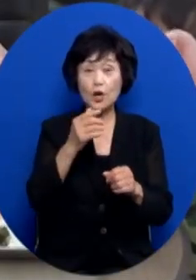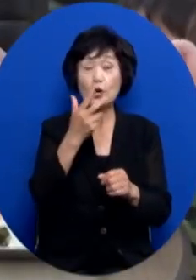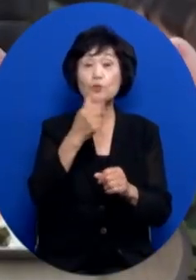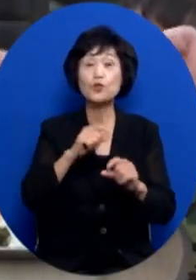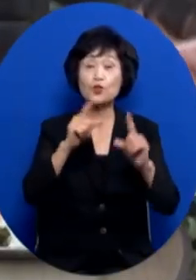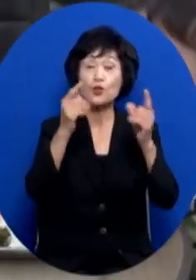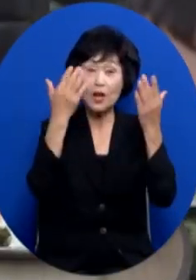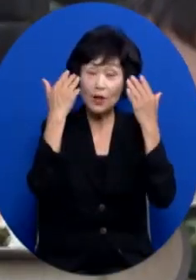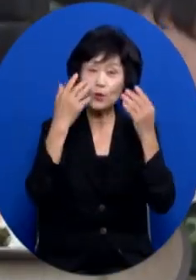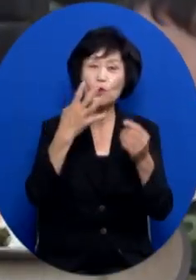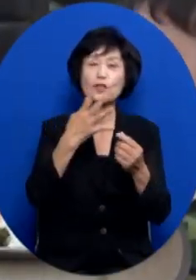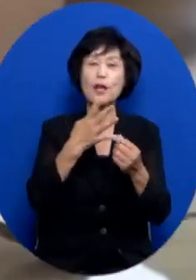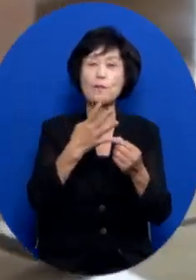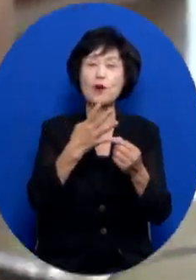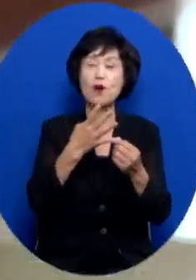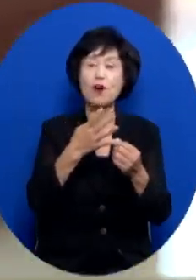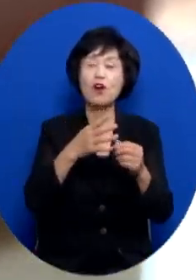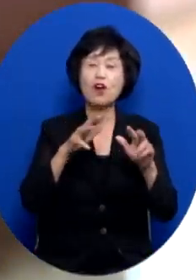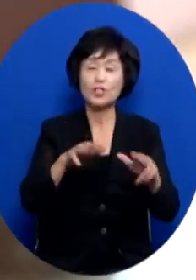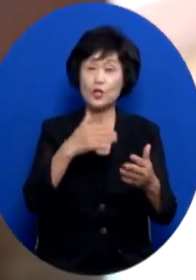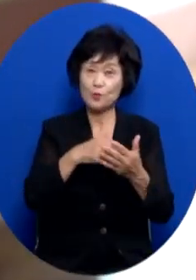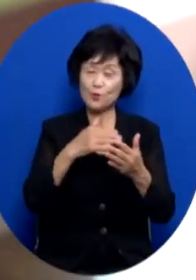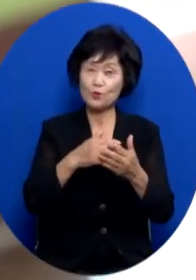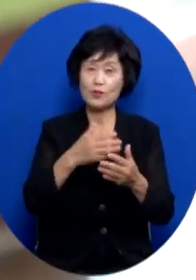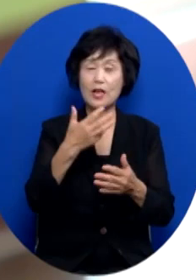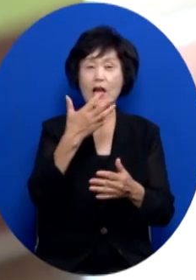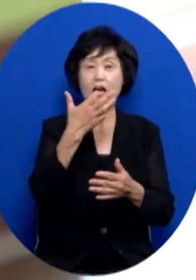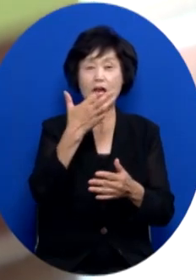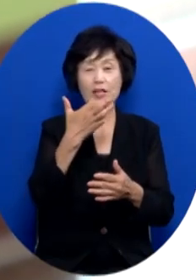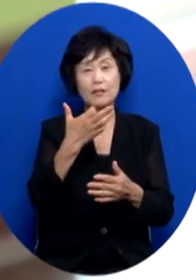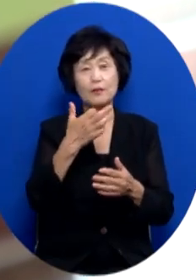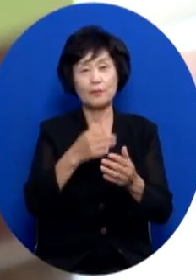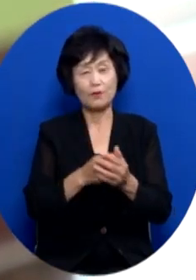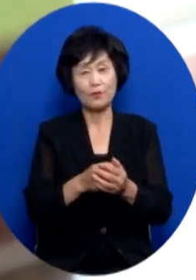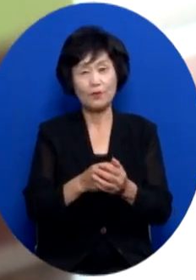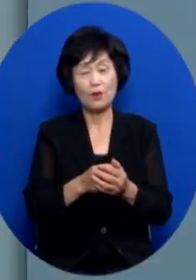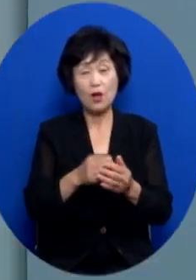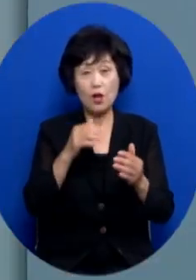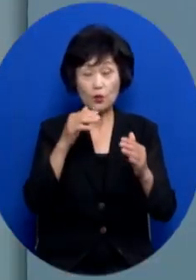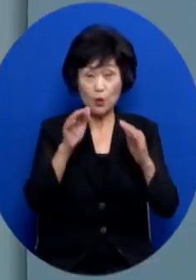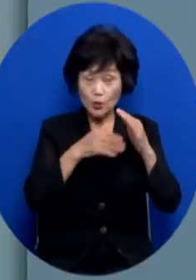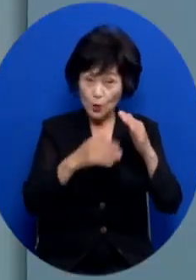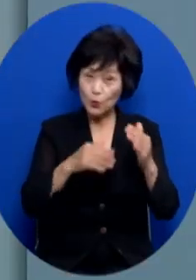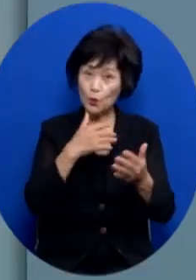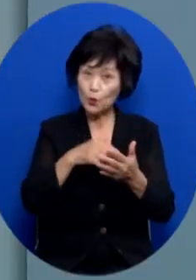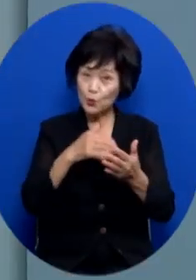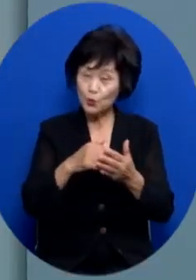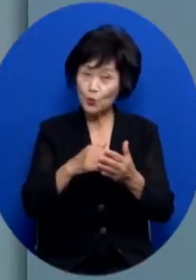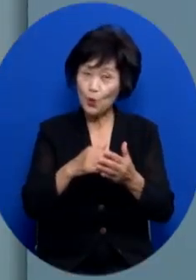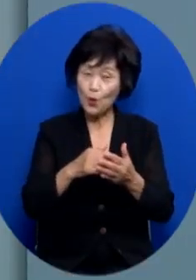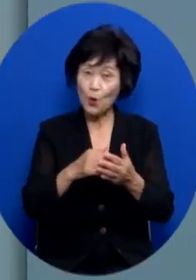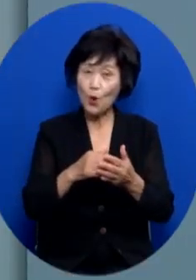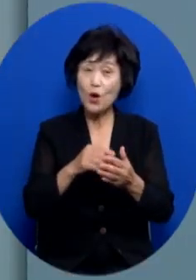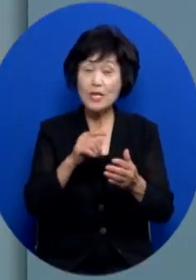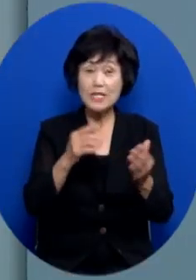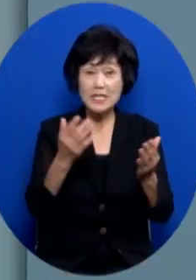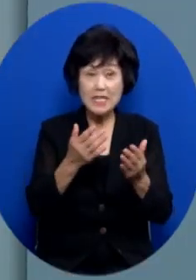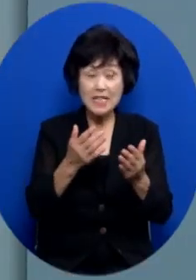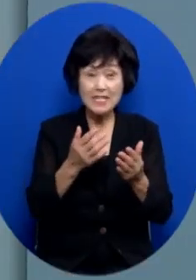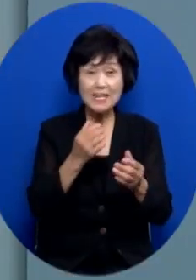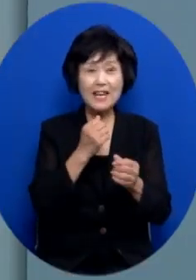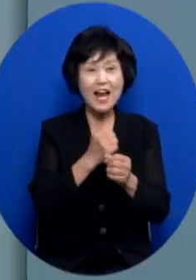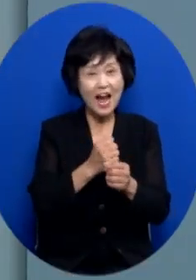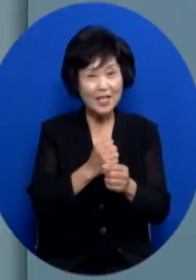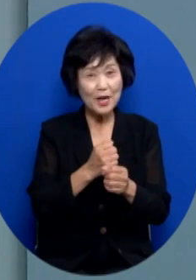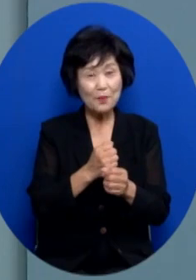년전시작당시4명에서 현재18명으로4배이상증가했습니다. 교인수에관해서는, 우리가이일을하고있기때문에하나님께서